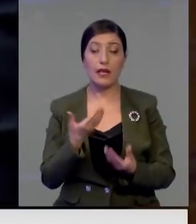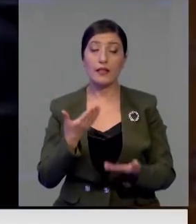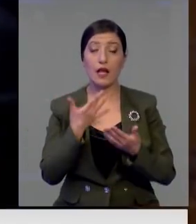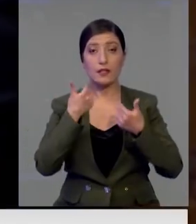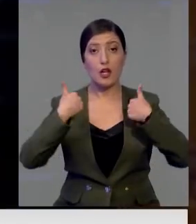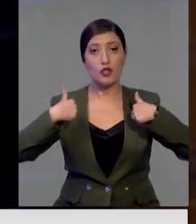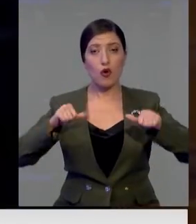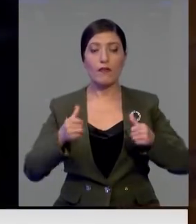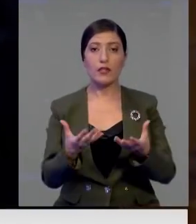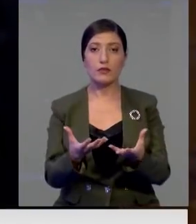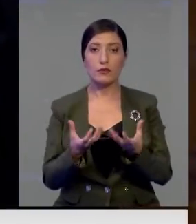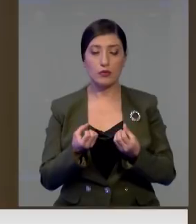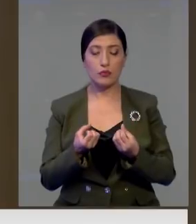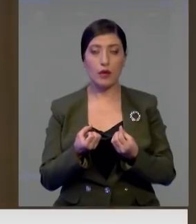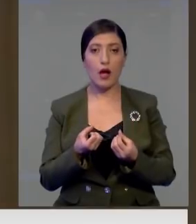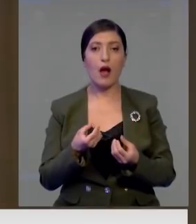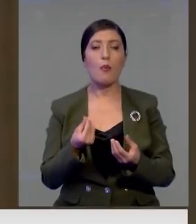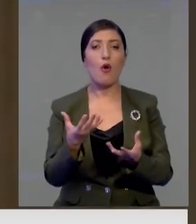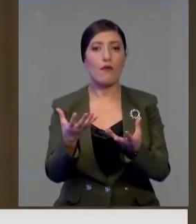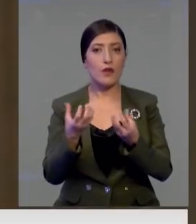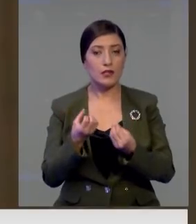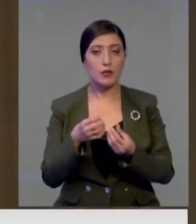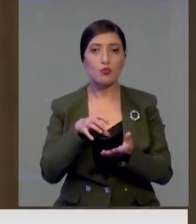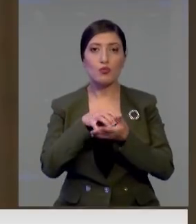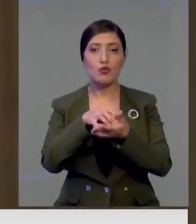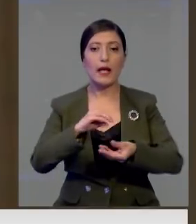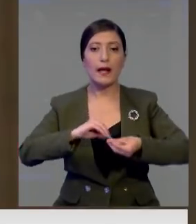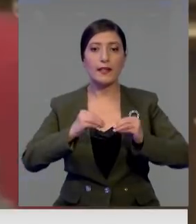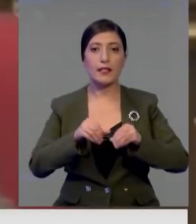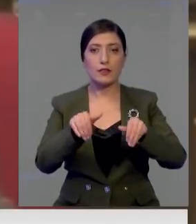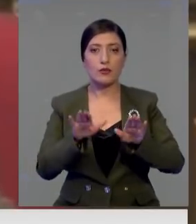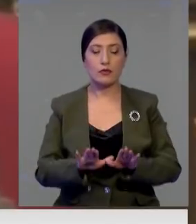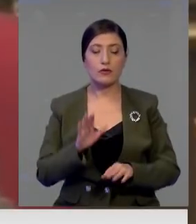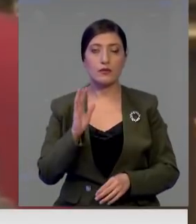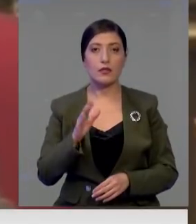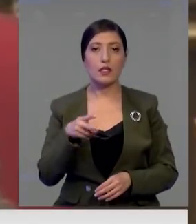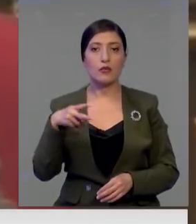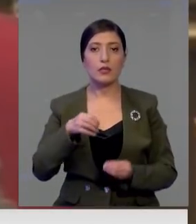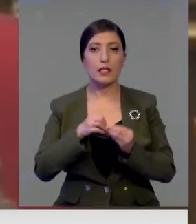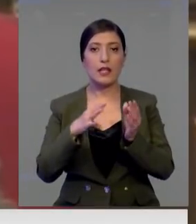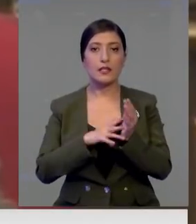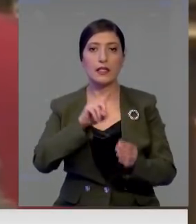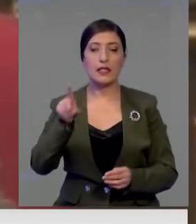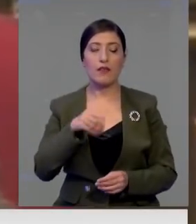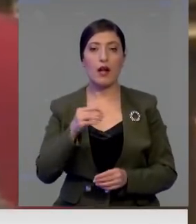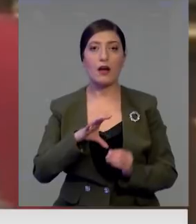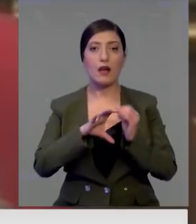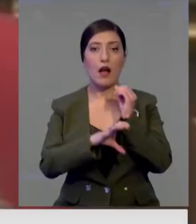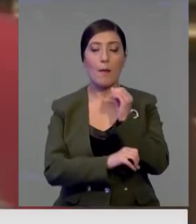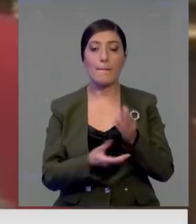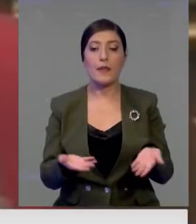և փողը մտնի ընդհանուր դրամապանակ, բյուջեի դիֆիցիտը կփակեն։ 19 թվականի ավարտին մնացել է 18